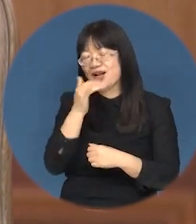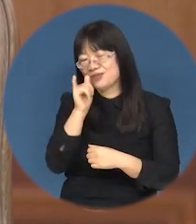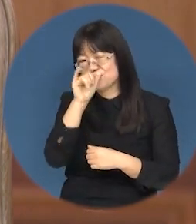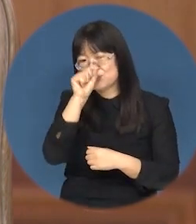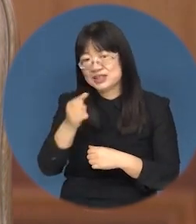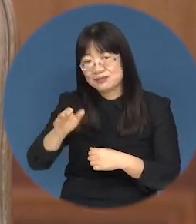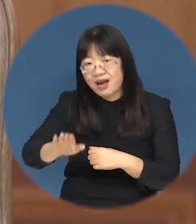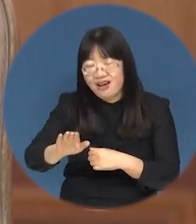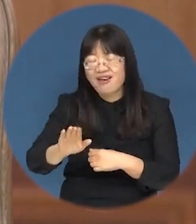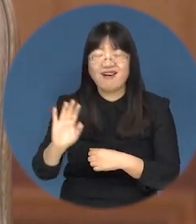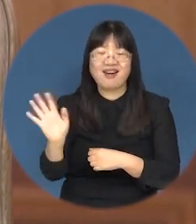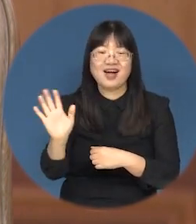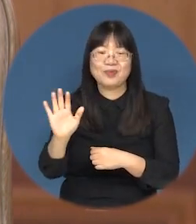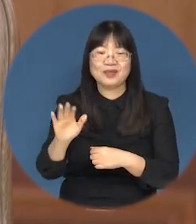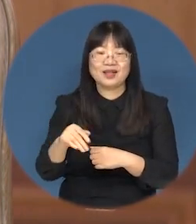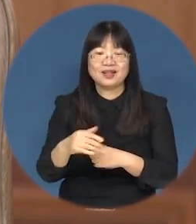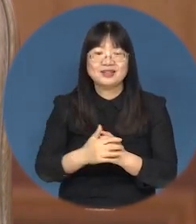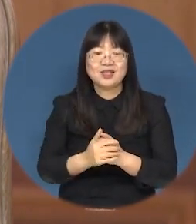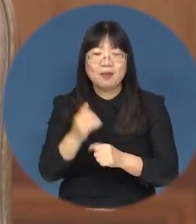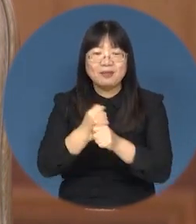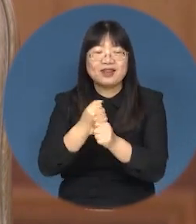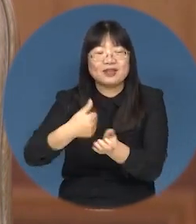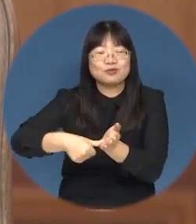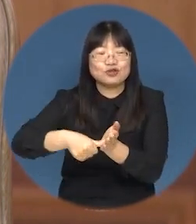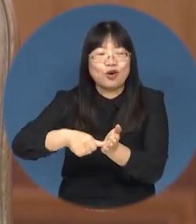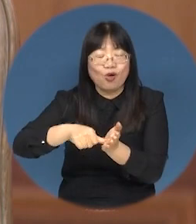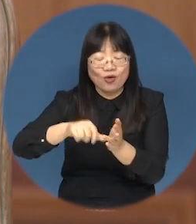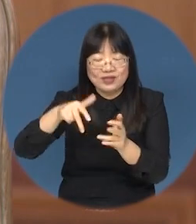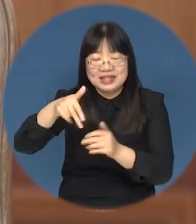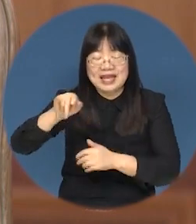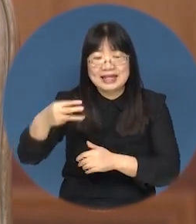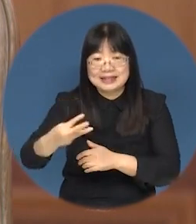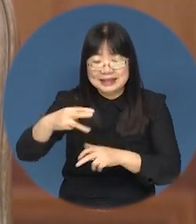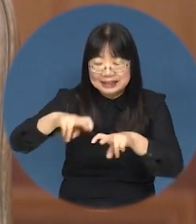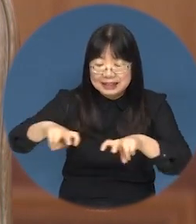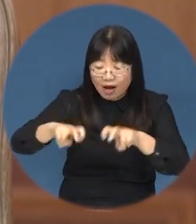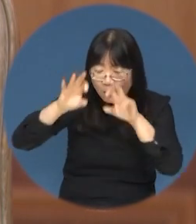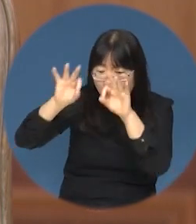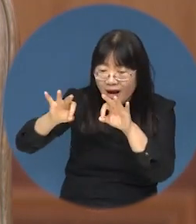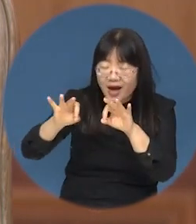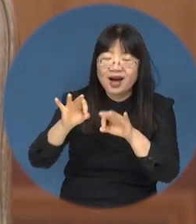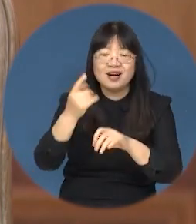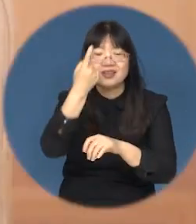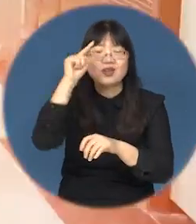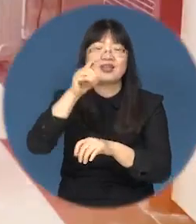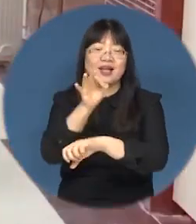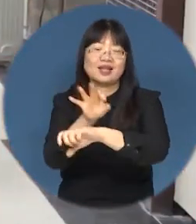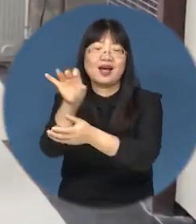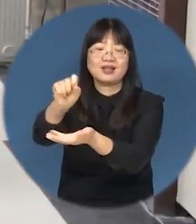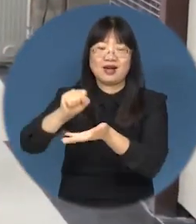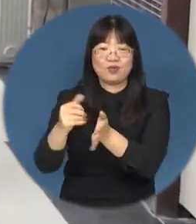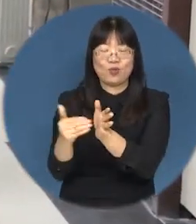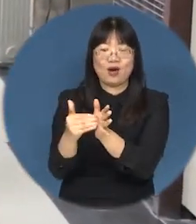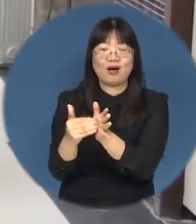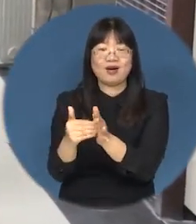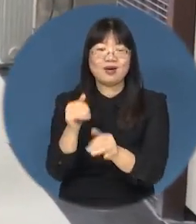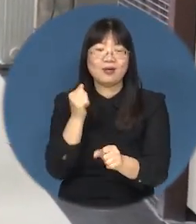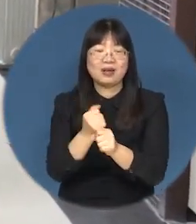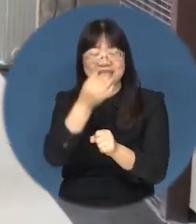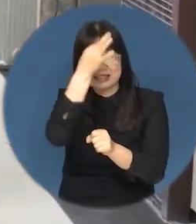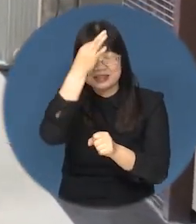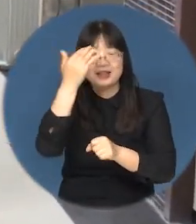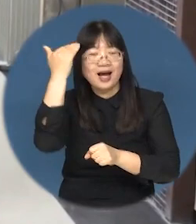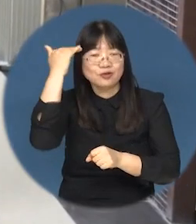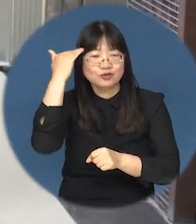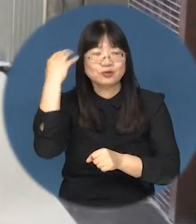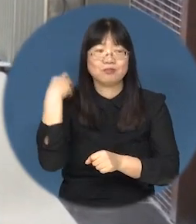아니고요. 소재가 이제 그렇게 개발이 돼서, 그 소재는 제가 러시아에서 이제 수입을 하고, 예, 예. 제작은 이제 한국에서